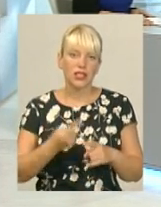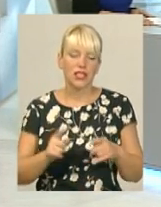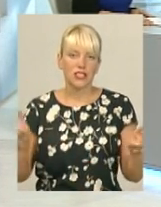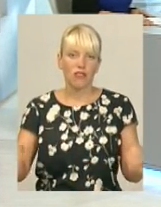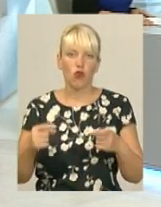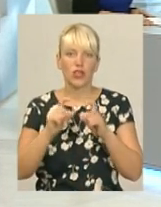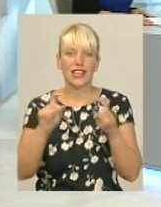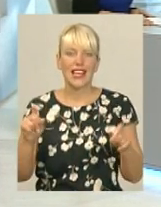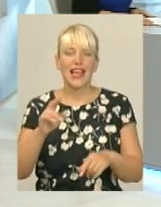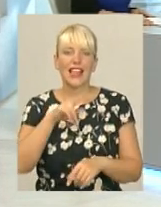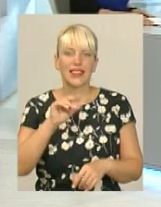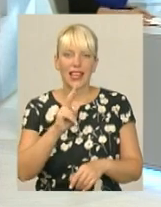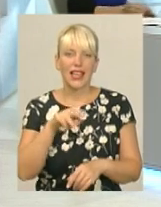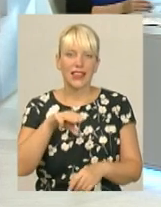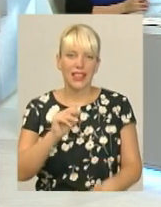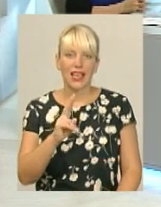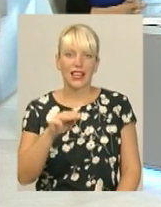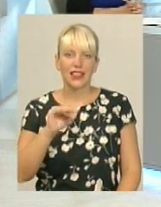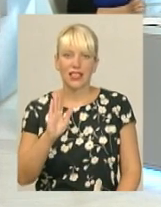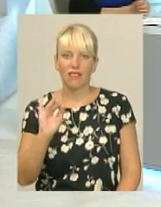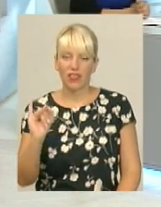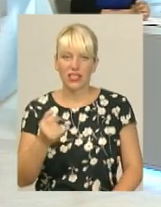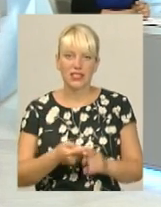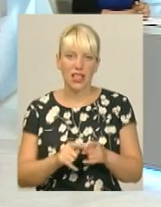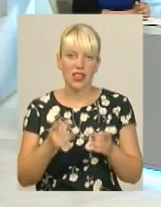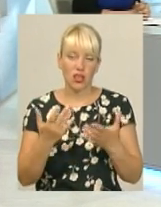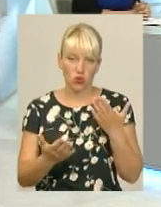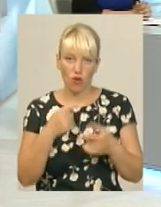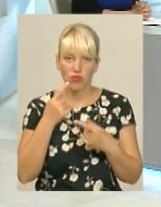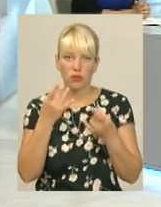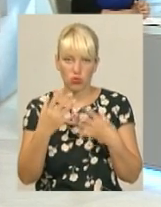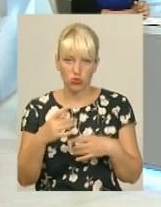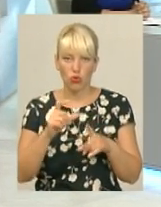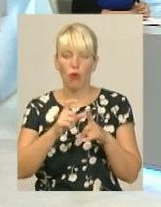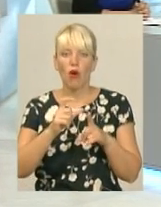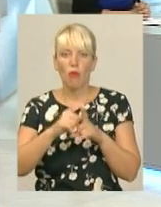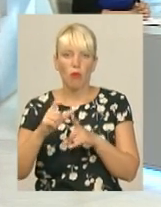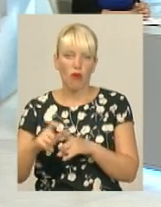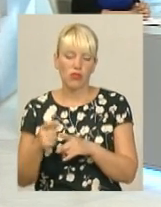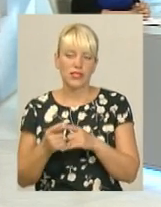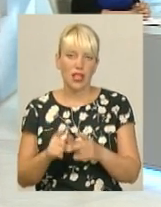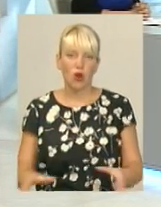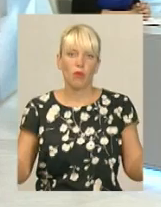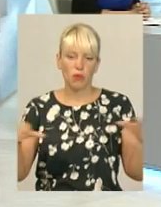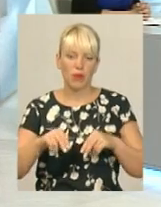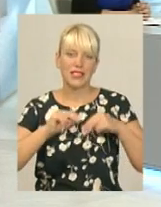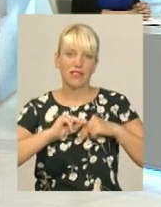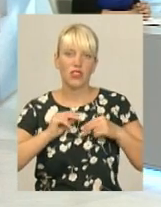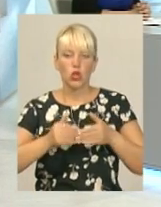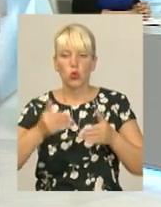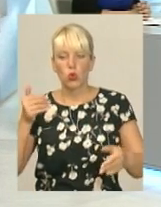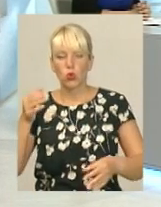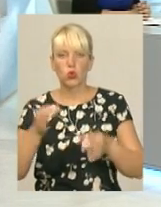інституту детективів. Якщо перевести це на просту мову, сьогодні об'єднали працівників досудового розслідування, тобто